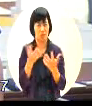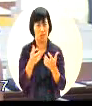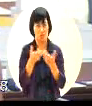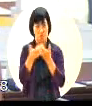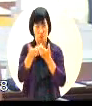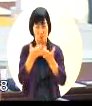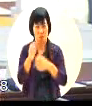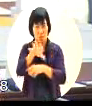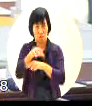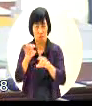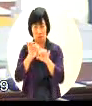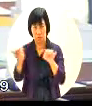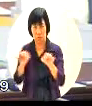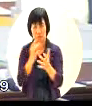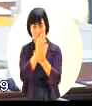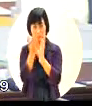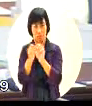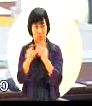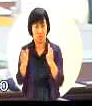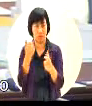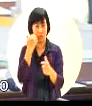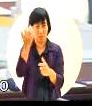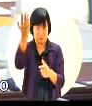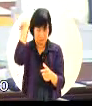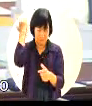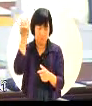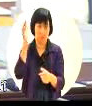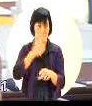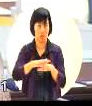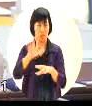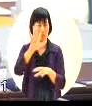啊，以往咱地方吼，拢有一挂